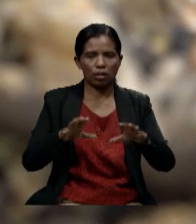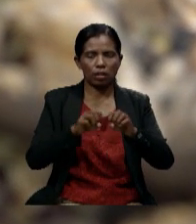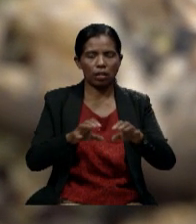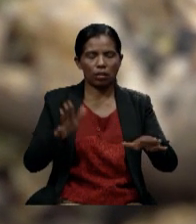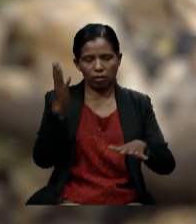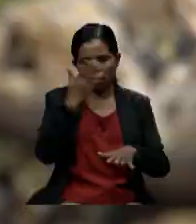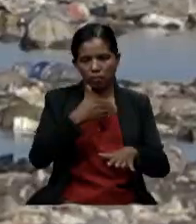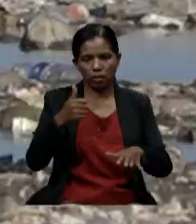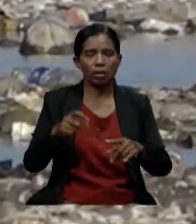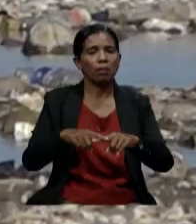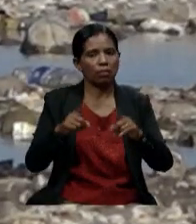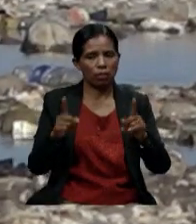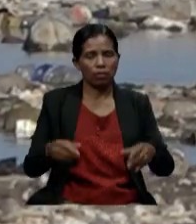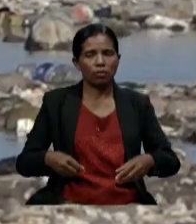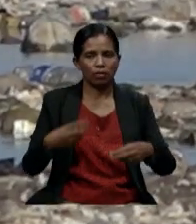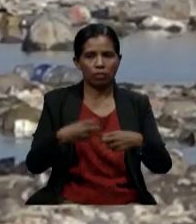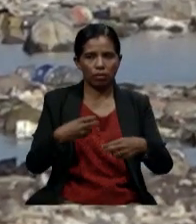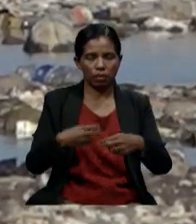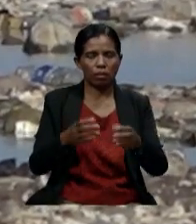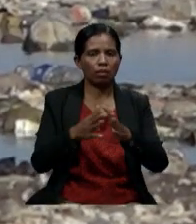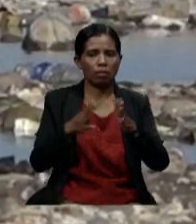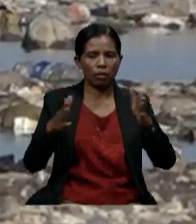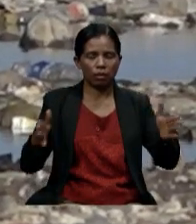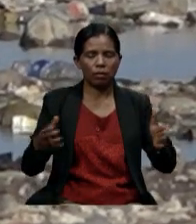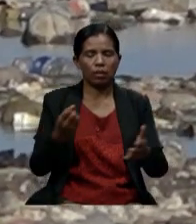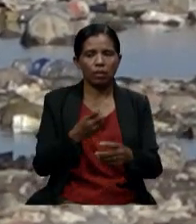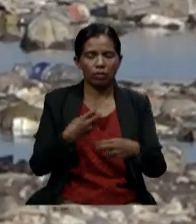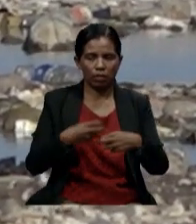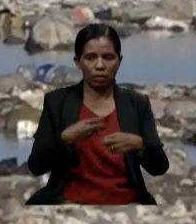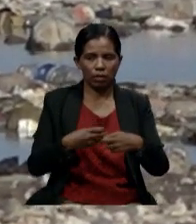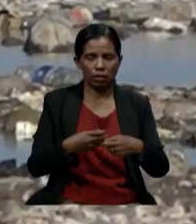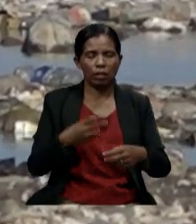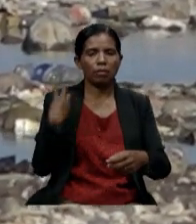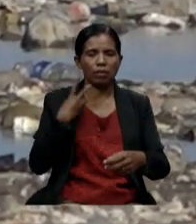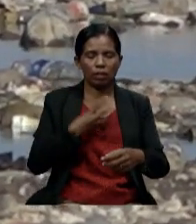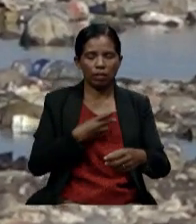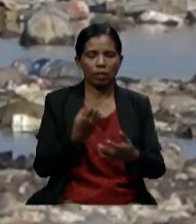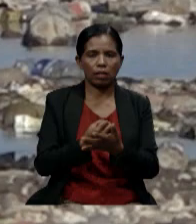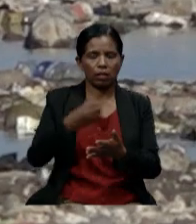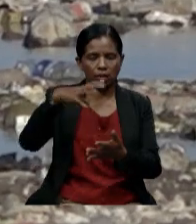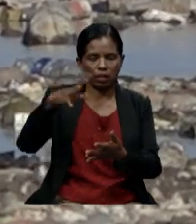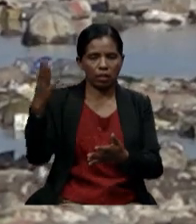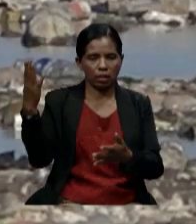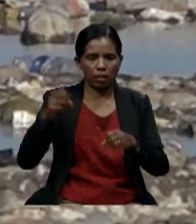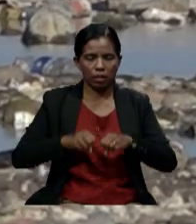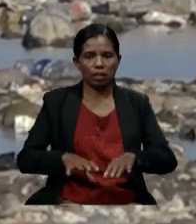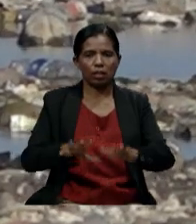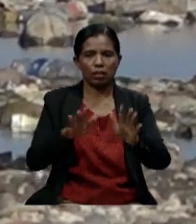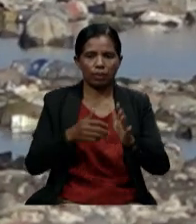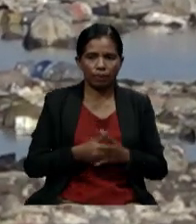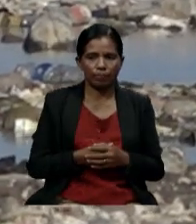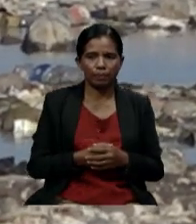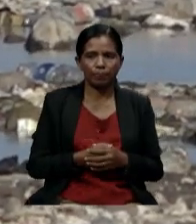furak mai be fo impactu ne be bot no perigo liutan ba biodiversidade no koral tasi.